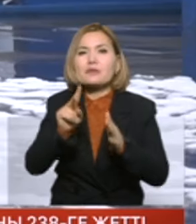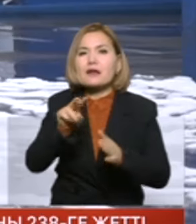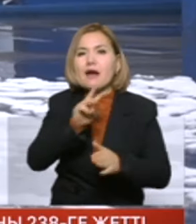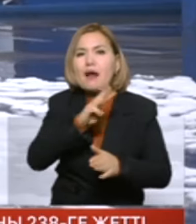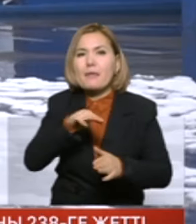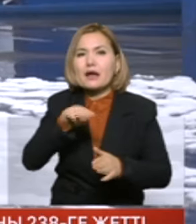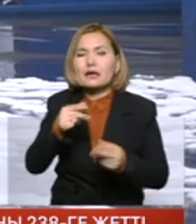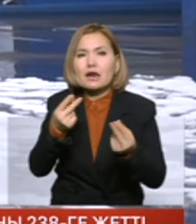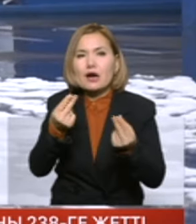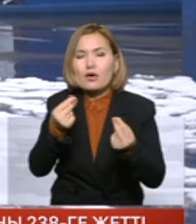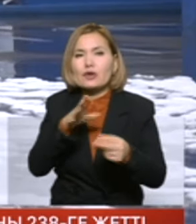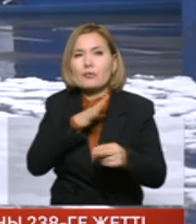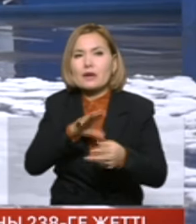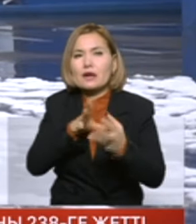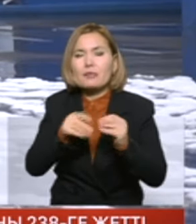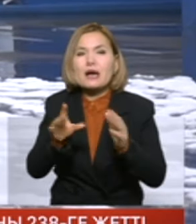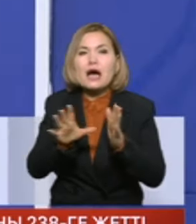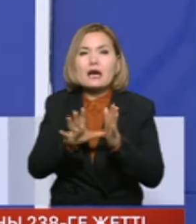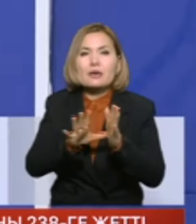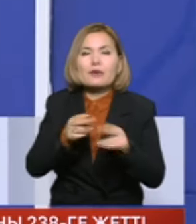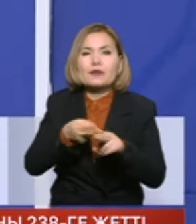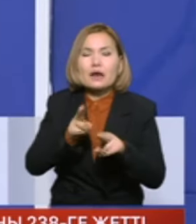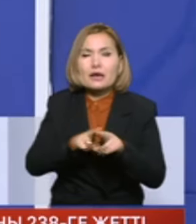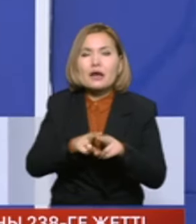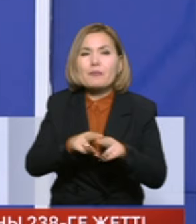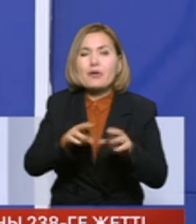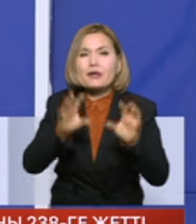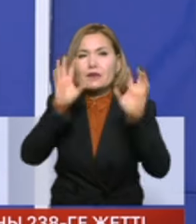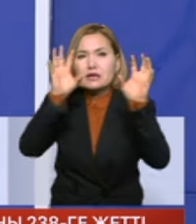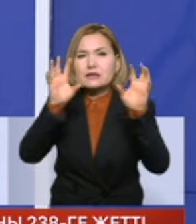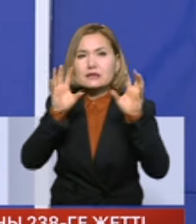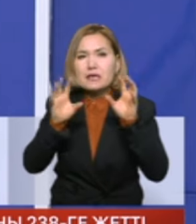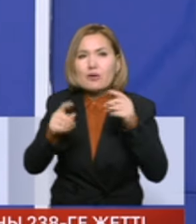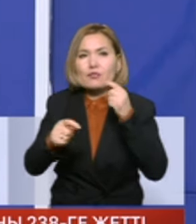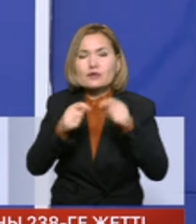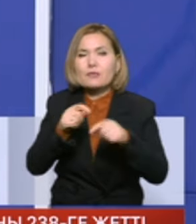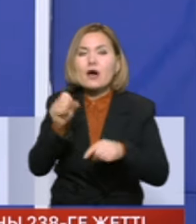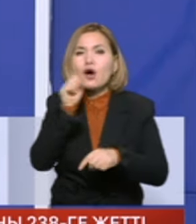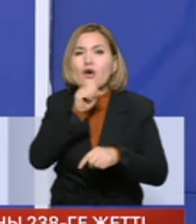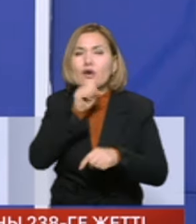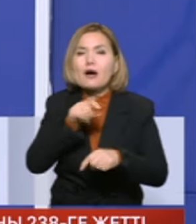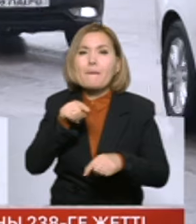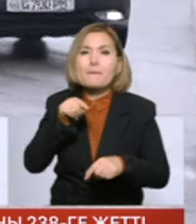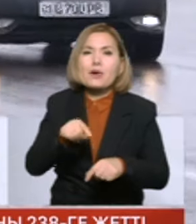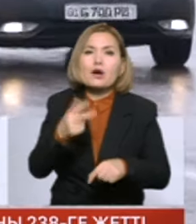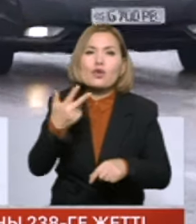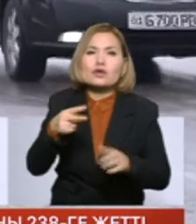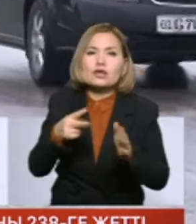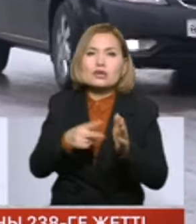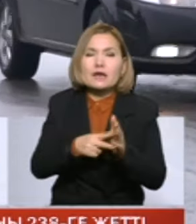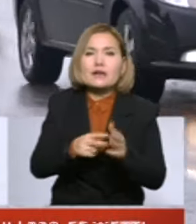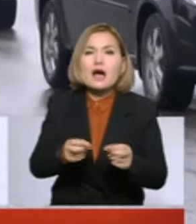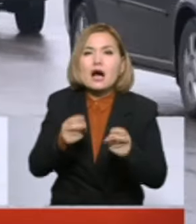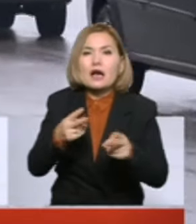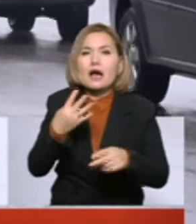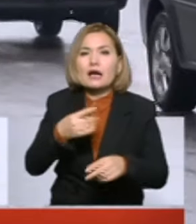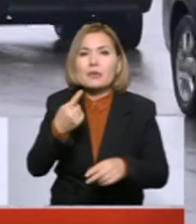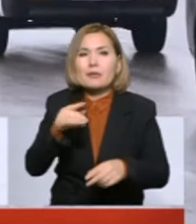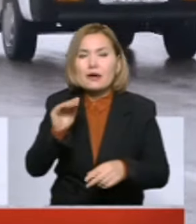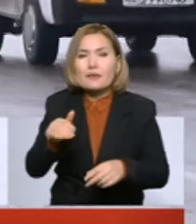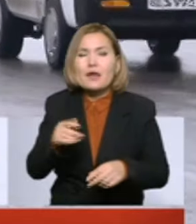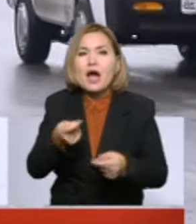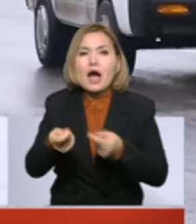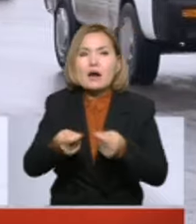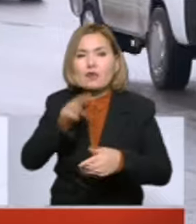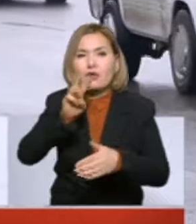миллиард сумнан асат, ал электр желісіне заңсыз қосылғандарға қатысты 1037 қылмыстық, 41 мыңдай